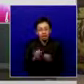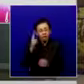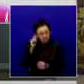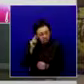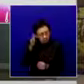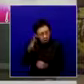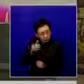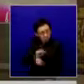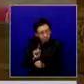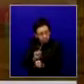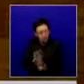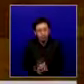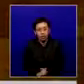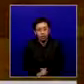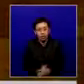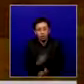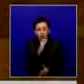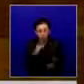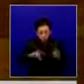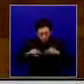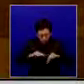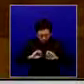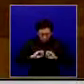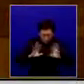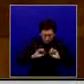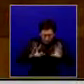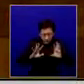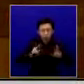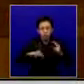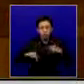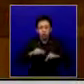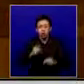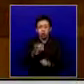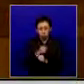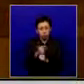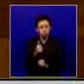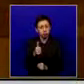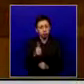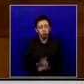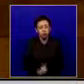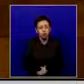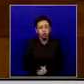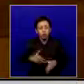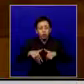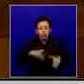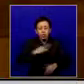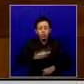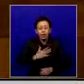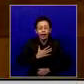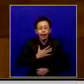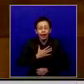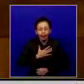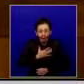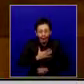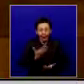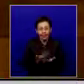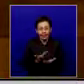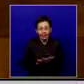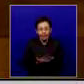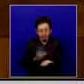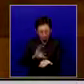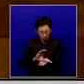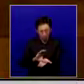ไรแล้วถ้าท่านจะมาตรวจสอบความโปร่งใสเป็นสิ่งที่ดีที่สุดชาวบ้านจะได้อุ่นใจเพราะเงินอันนี้เป็นเงินก้อน